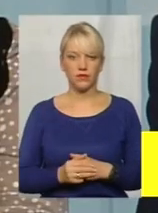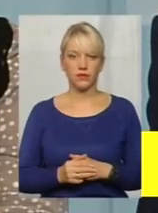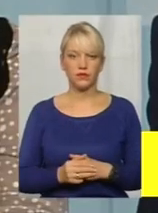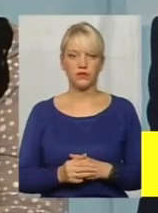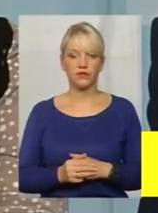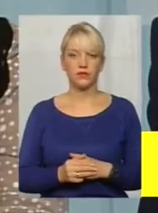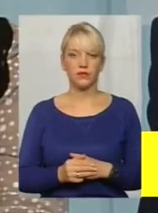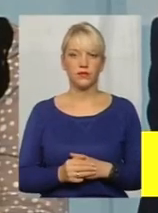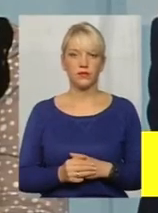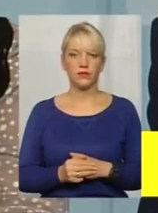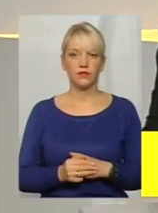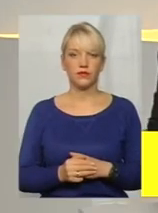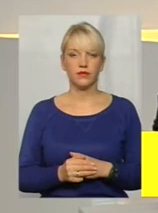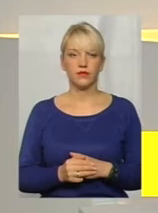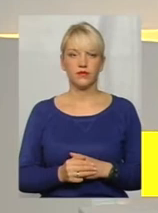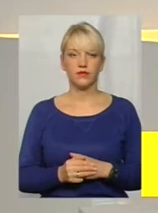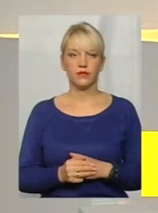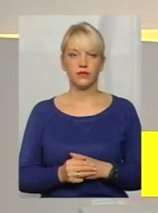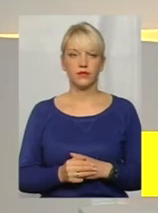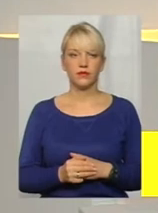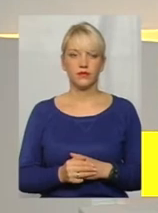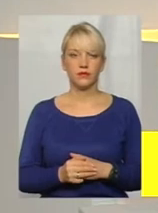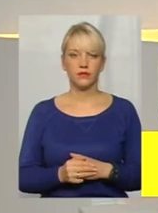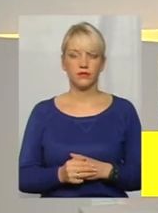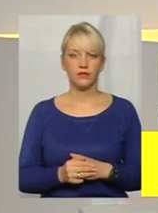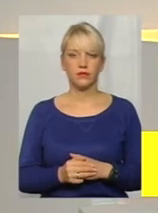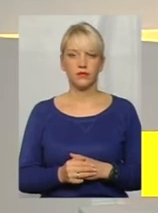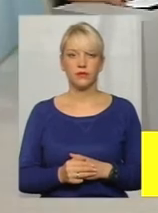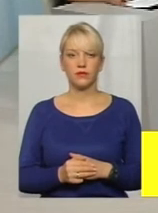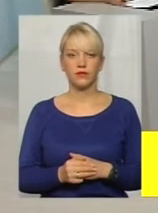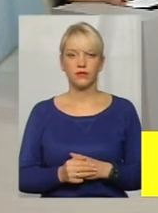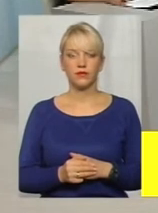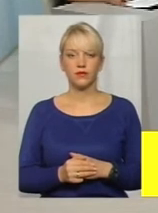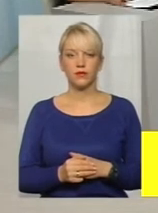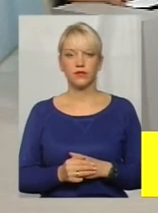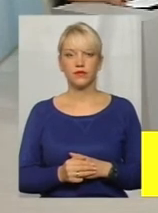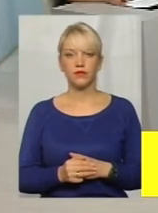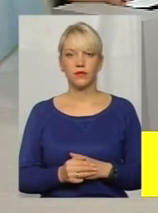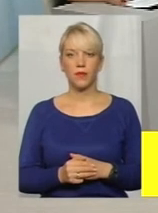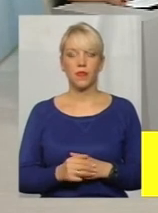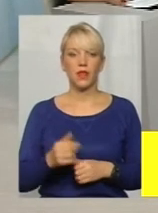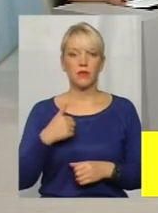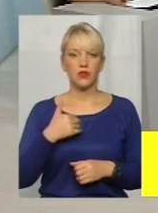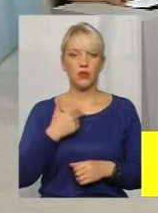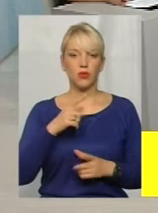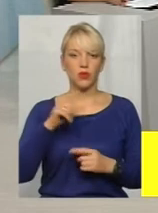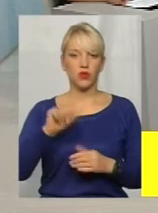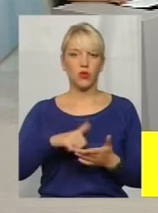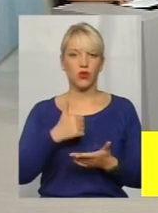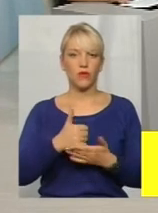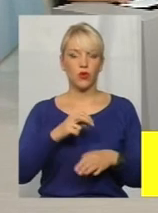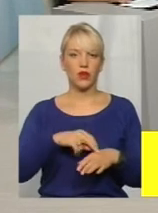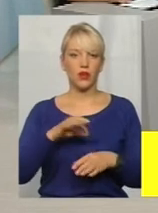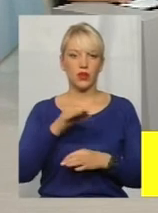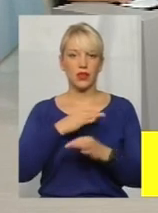телефонував. Добре, давайте ваше питання. Дякую. Ми приїхали на Хмельницький до головного лікаря на